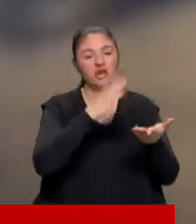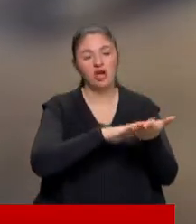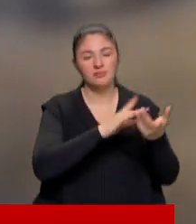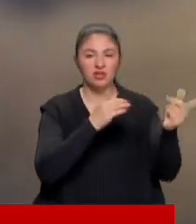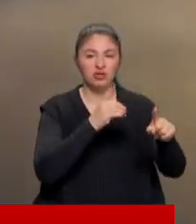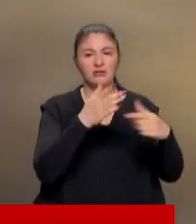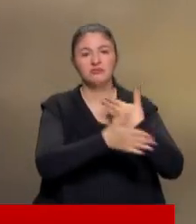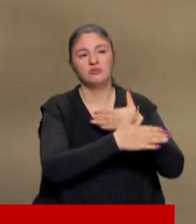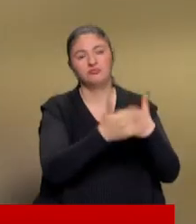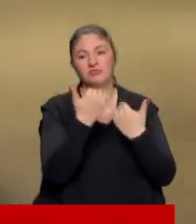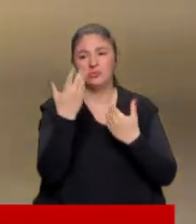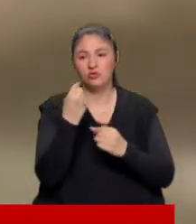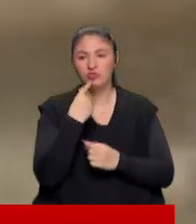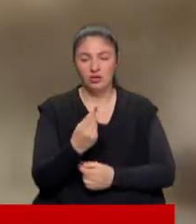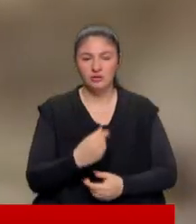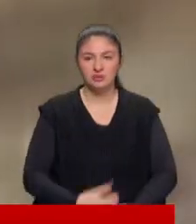arkadaşından yardım aldığını itiraf etti.